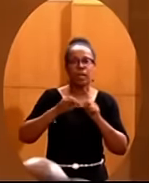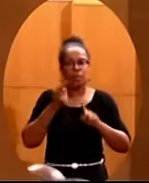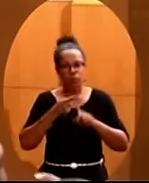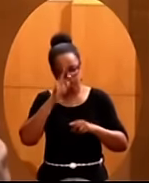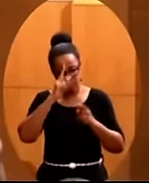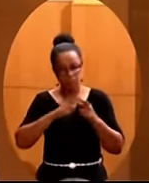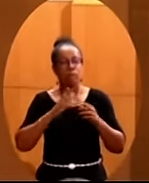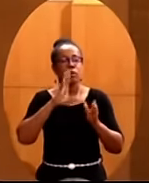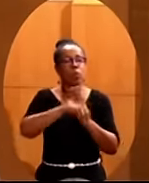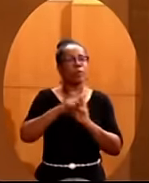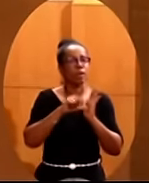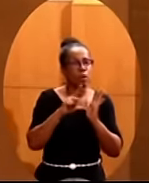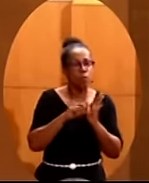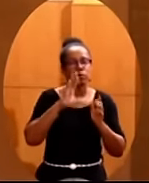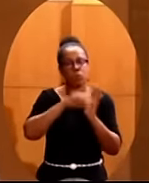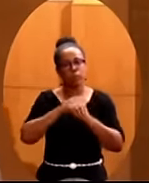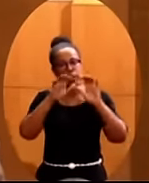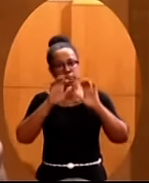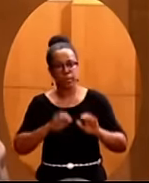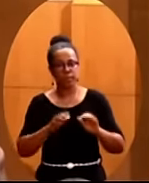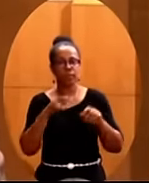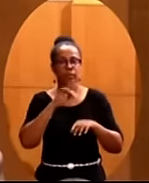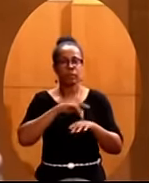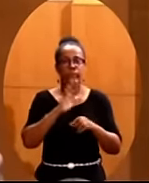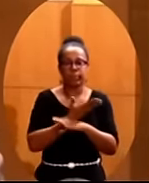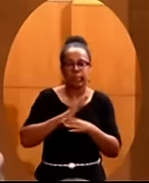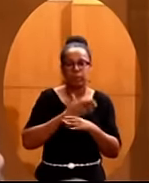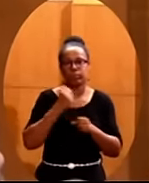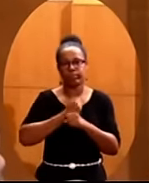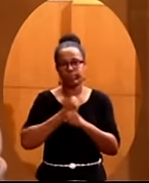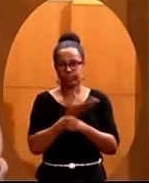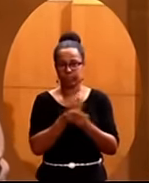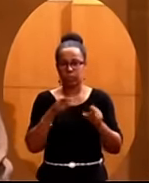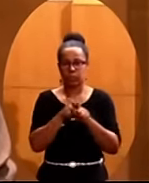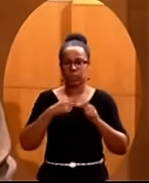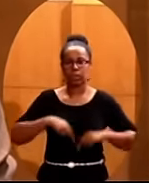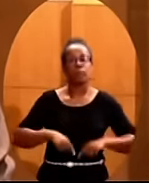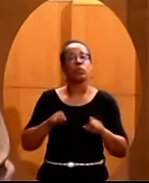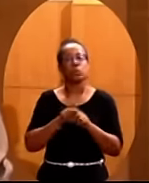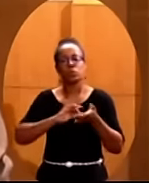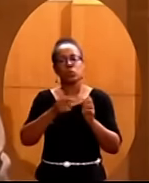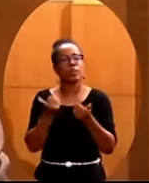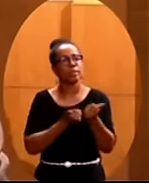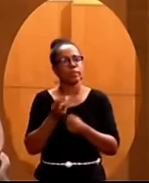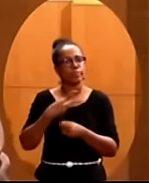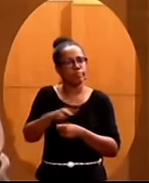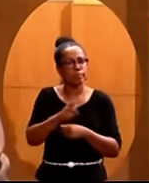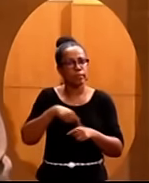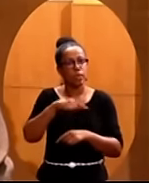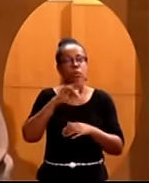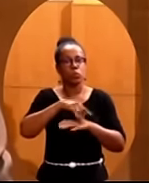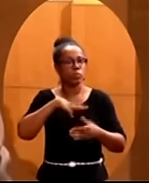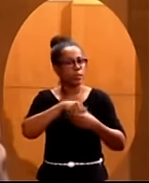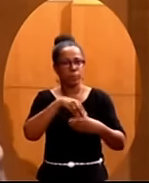législatif administratif aussi d'un grand travail de préparation auquel l'État et l'ensemble de ses services a toujours